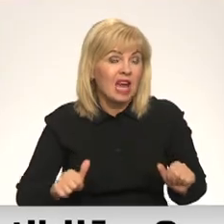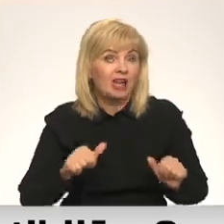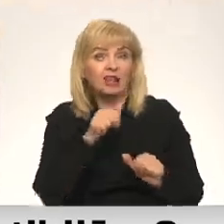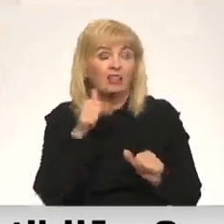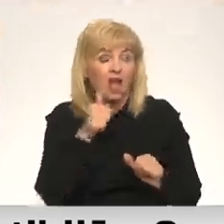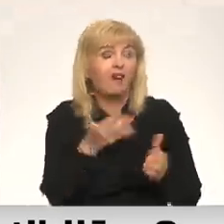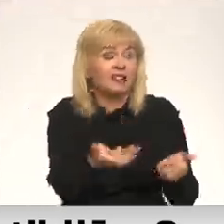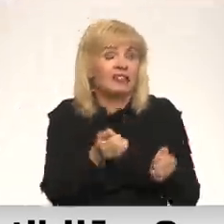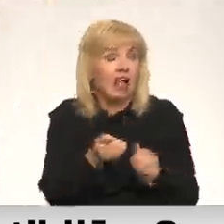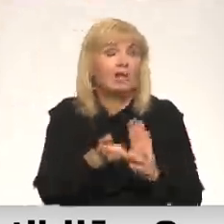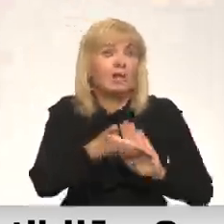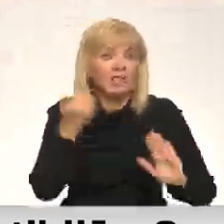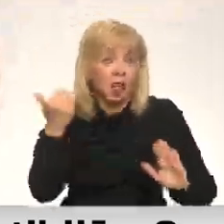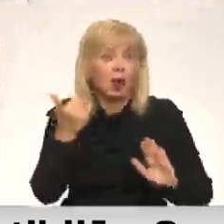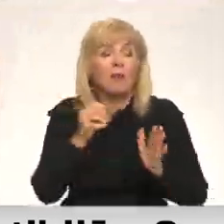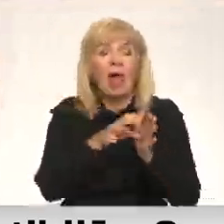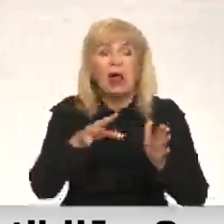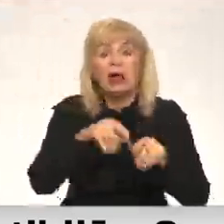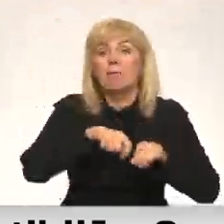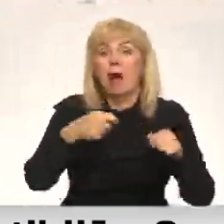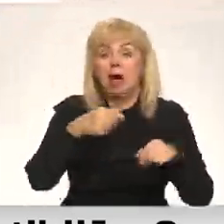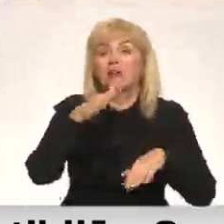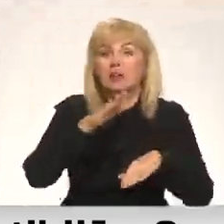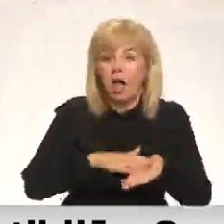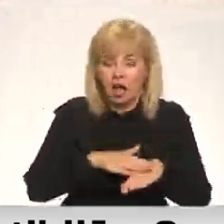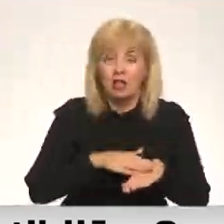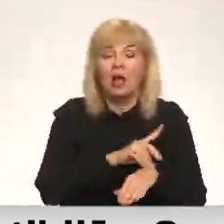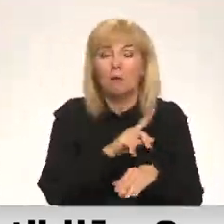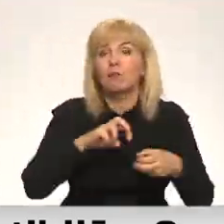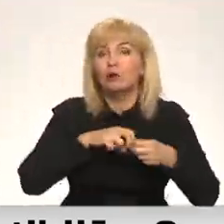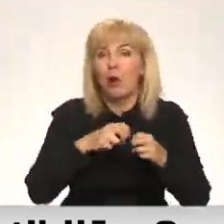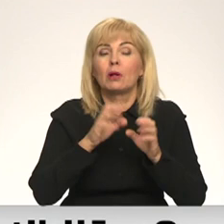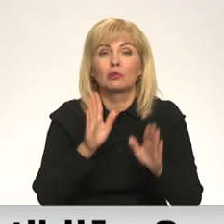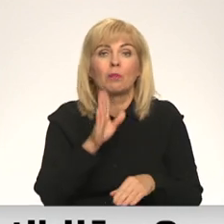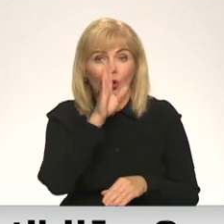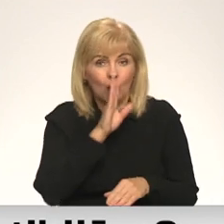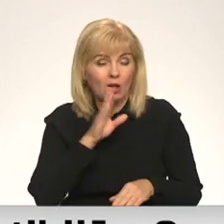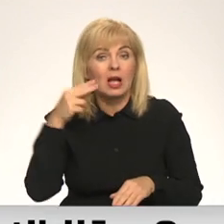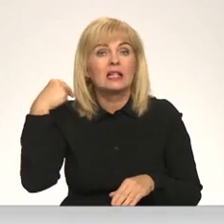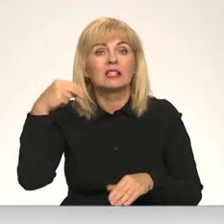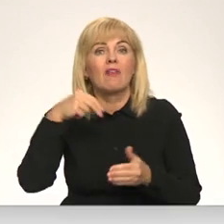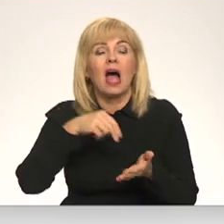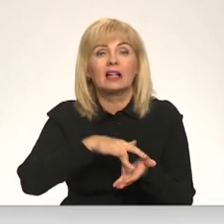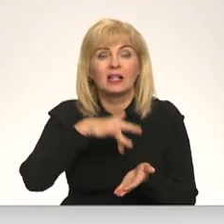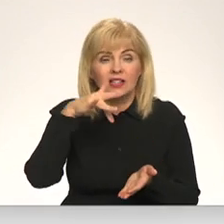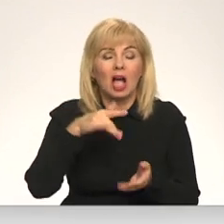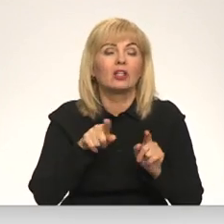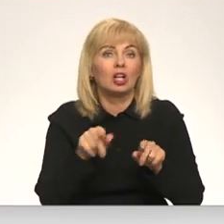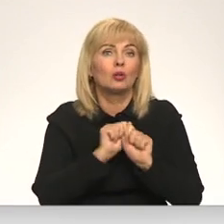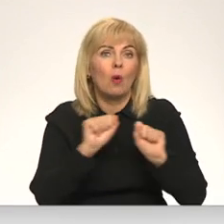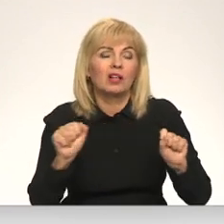saņemt izsaukumu elektrības pārāvumu dēļ, sekas būtu nopietnas. Visi zvanu centri ir nodrošināti ar